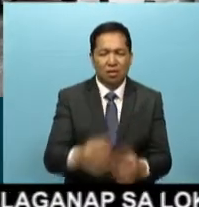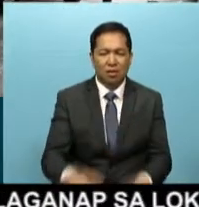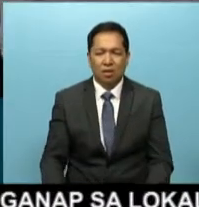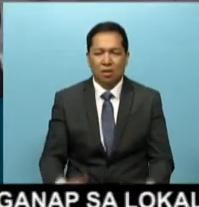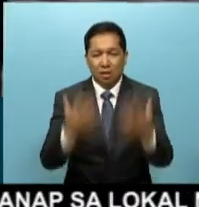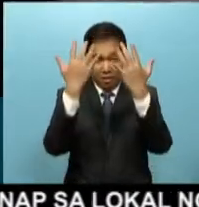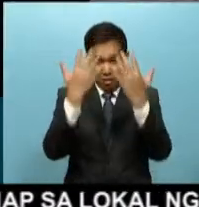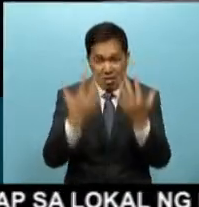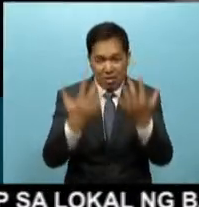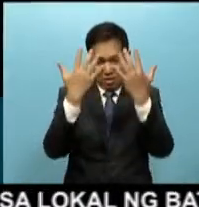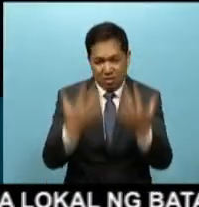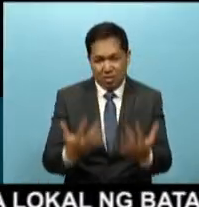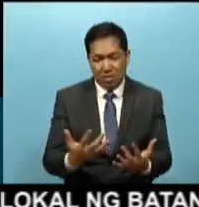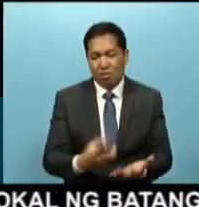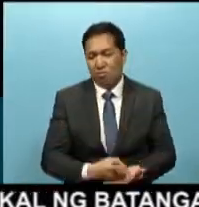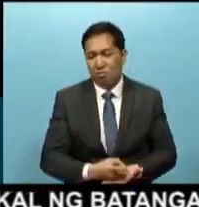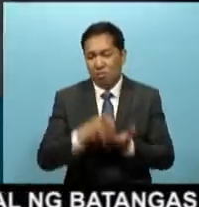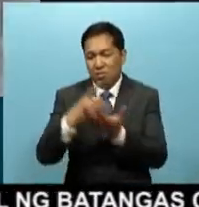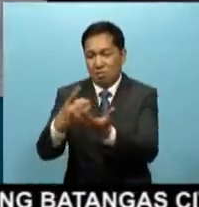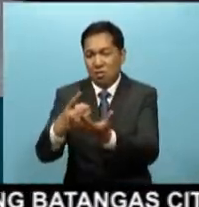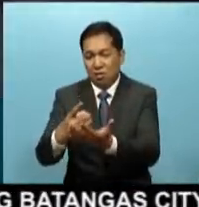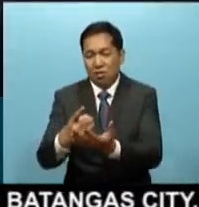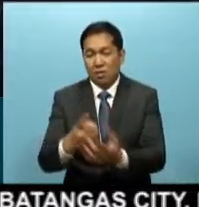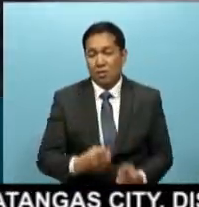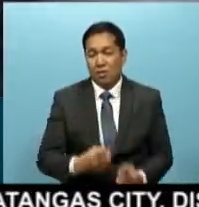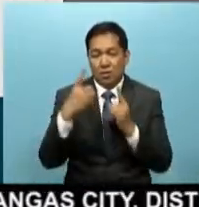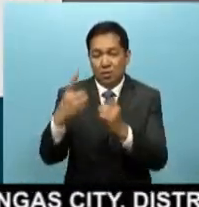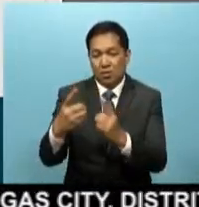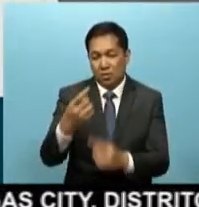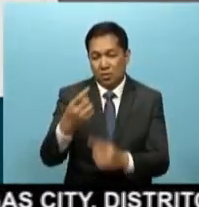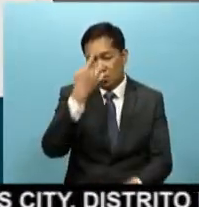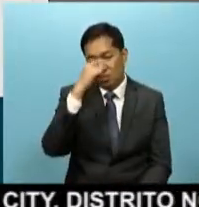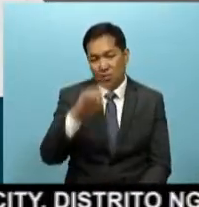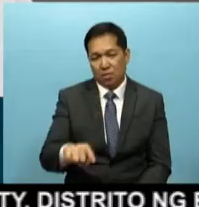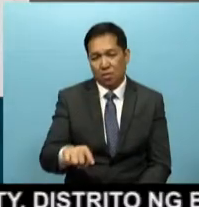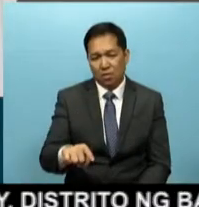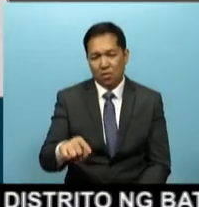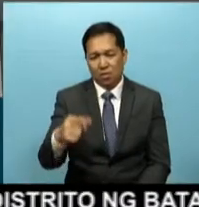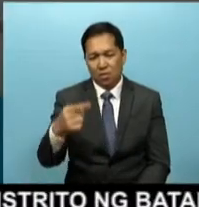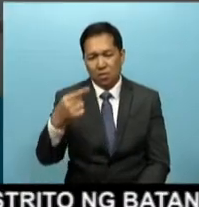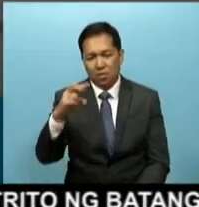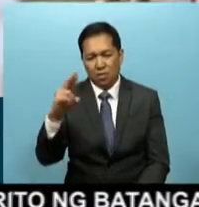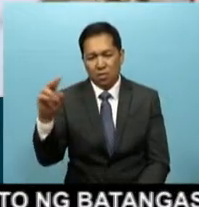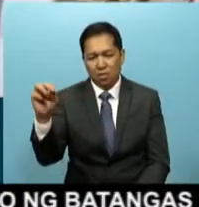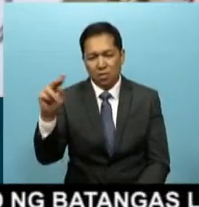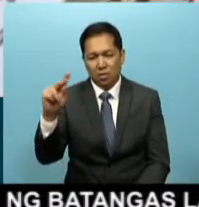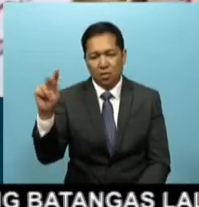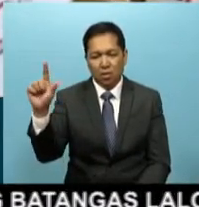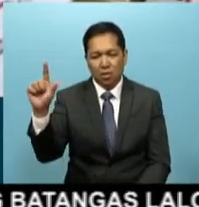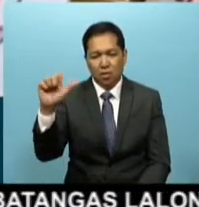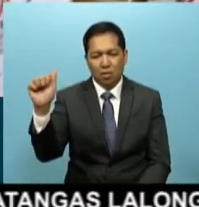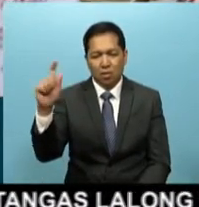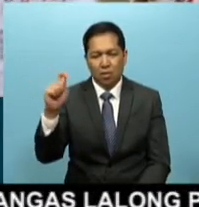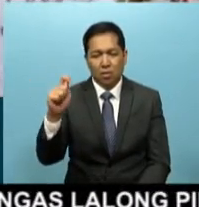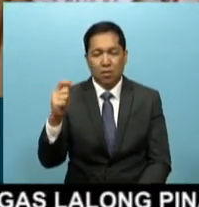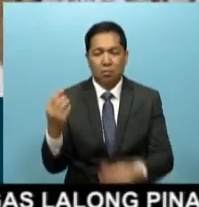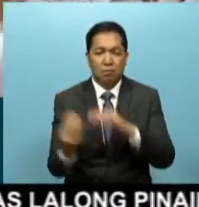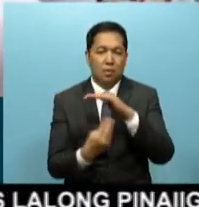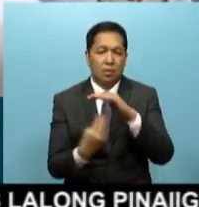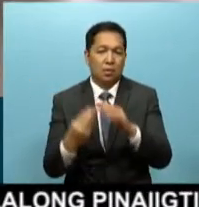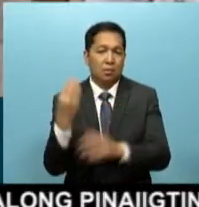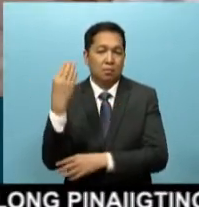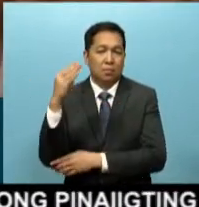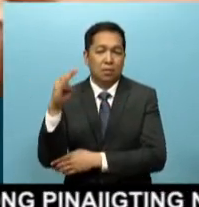deliver essential food items generously donated to Grade Blat, a non-governmental organization based in